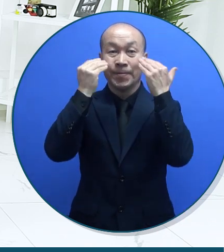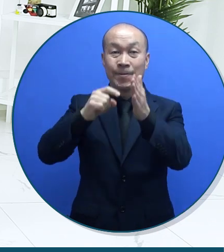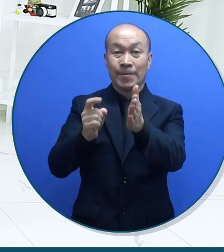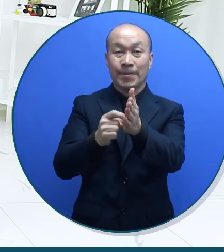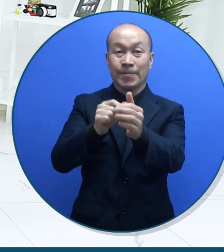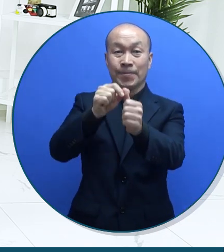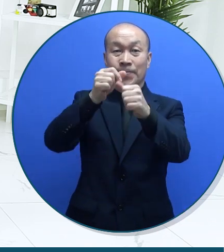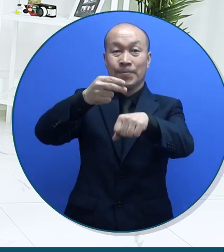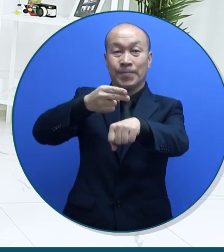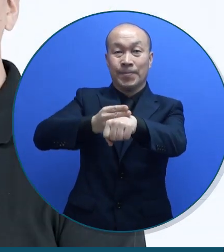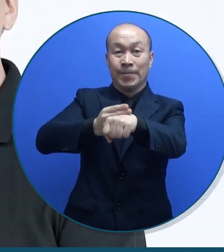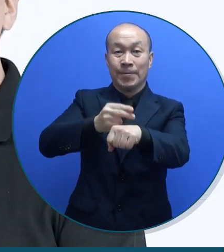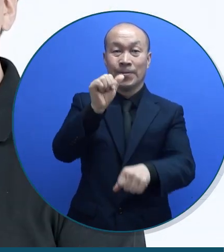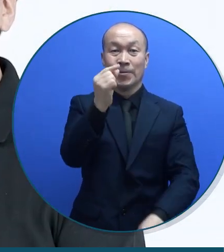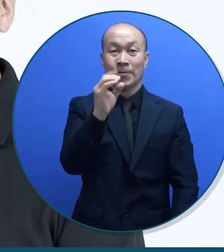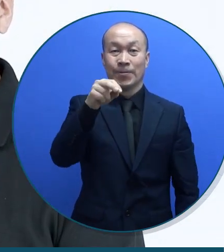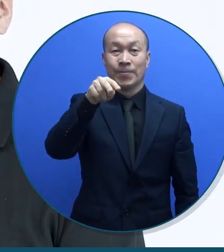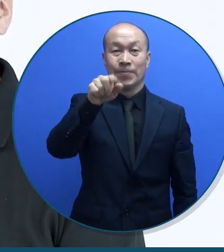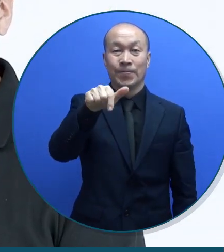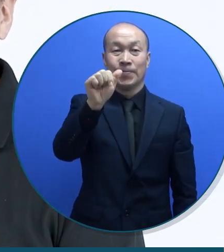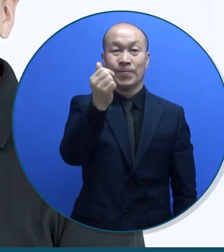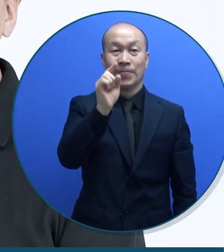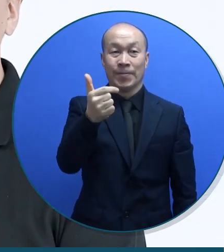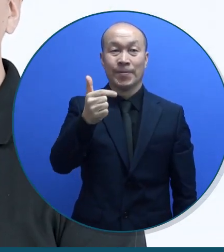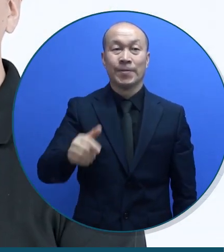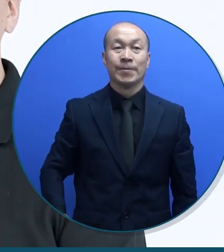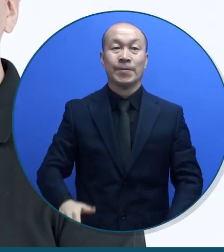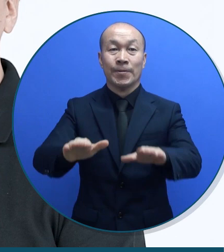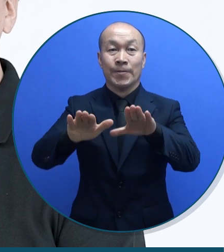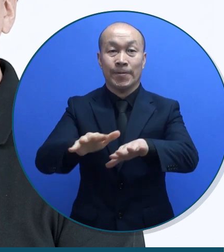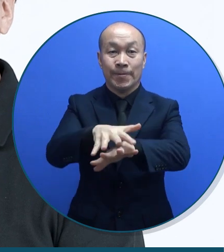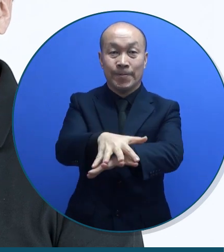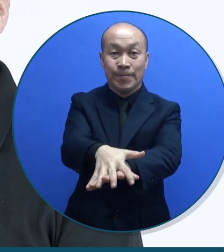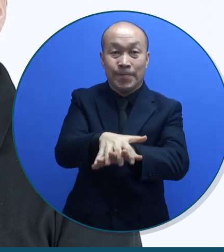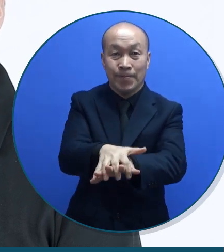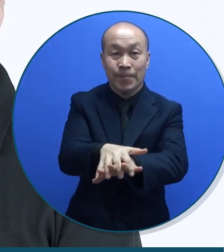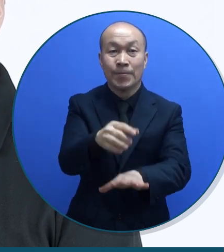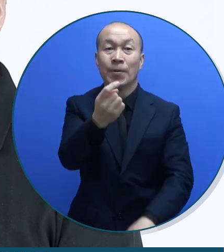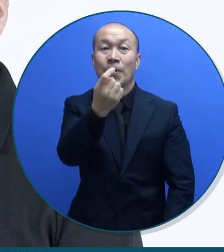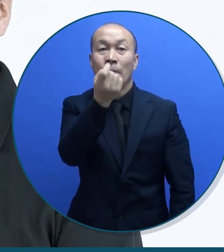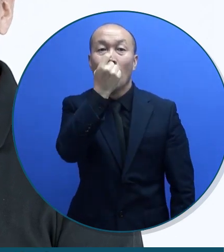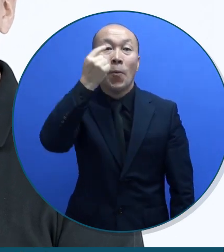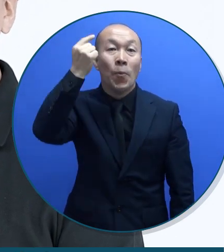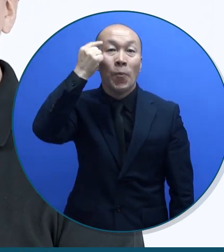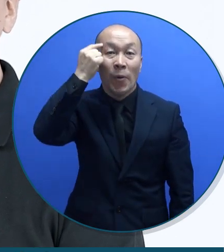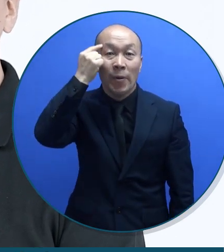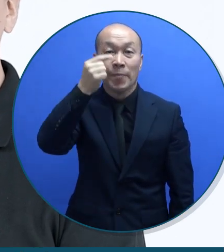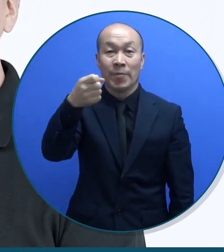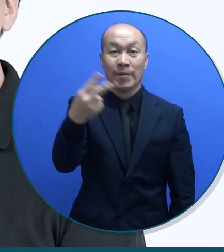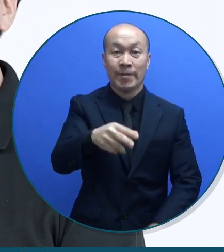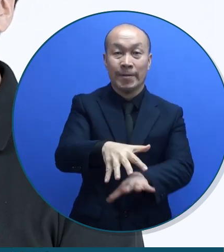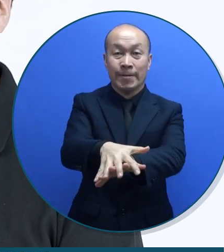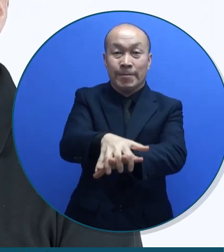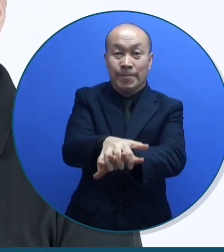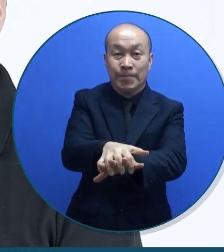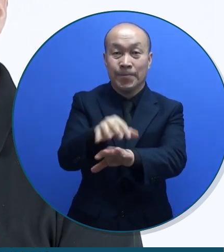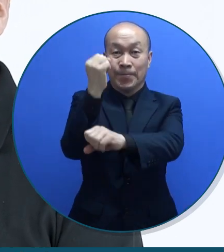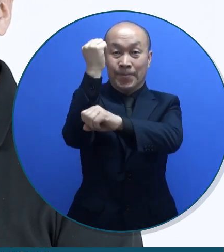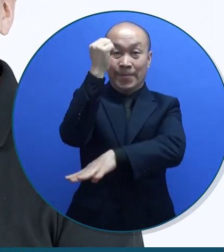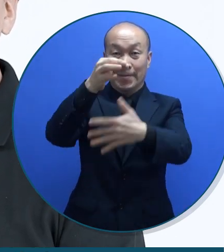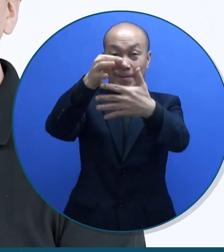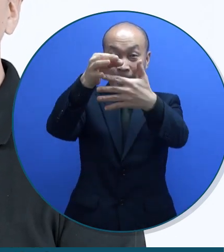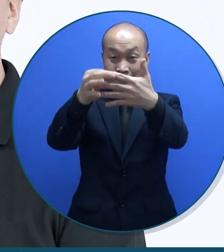교수 홍석환입니다. 오늘은 심폐소생술은 왜 배워야 하는지, 그리고 심폐소생술의 기본